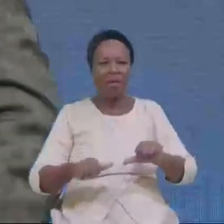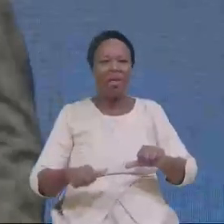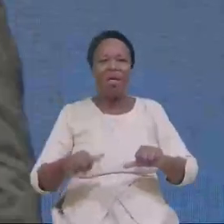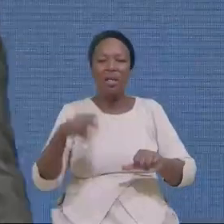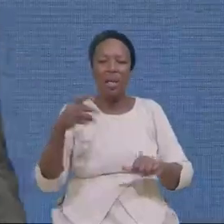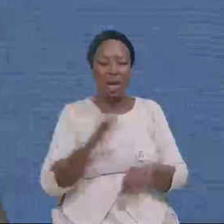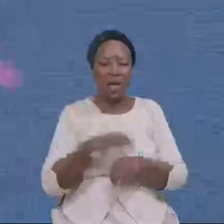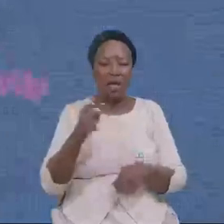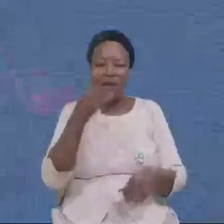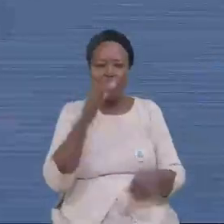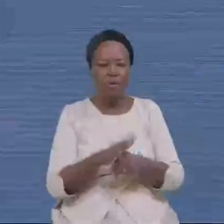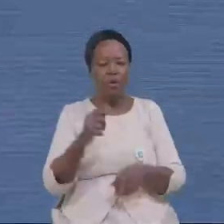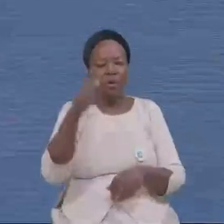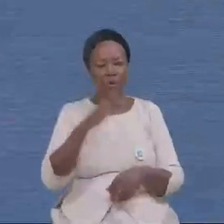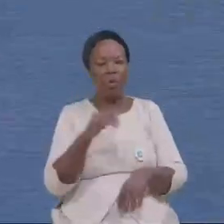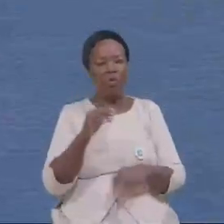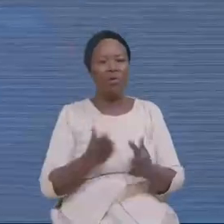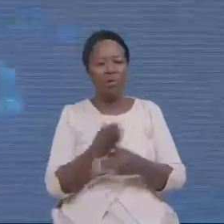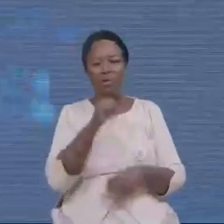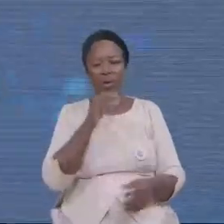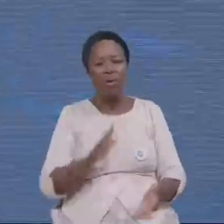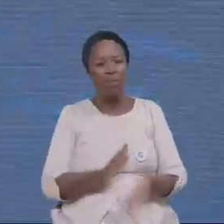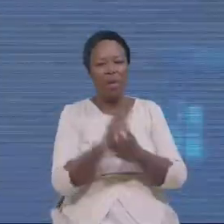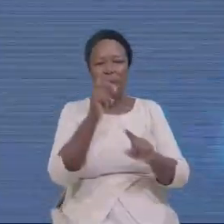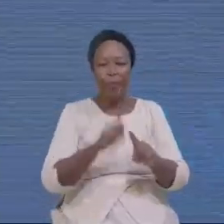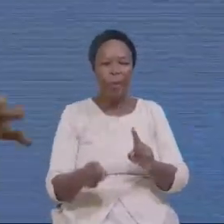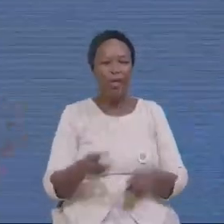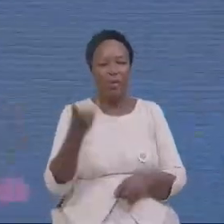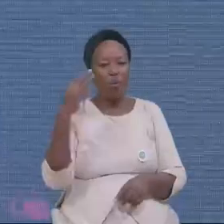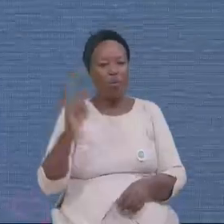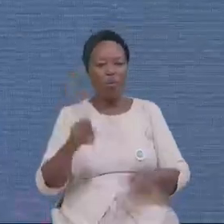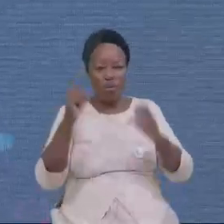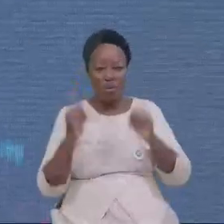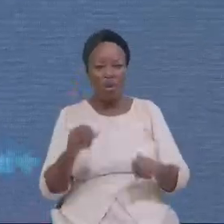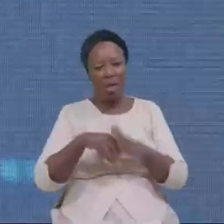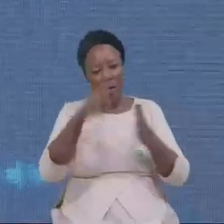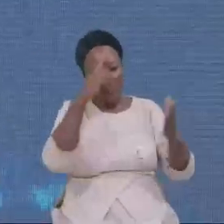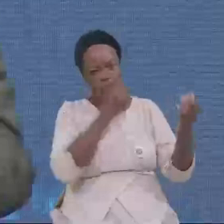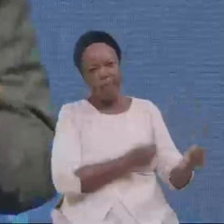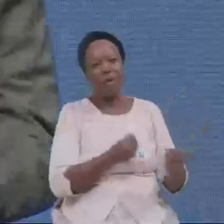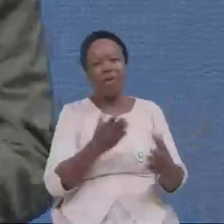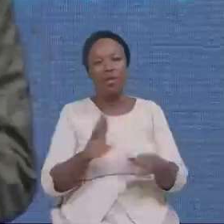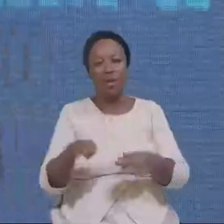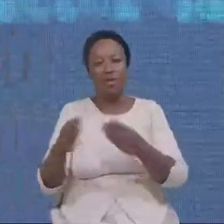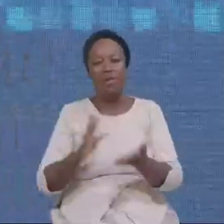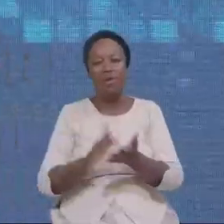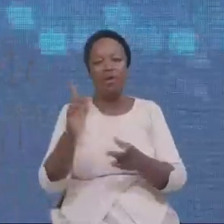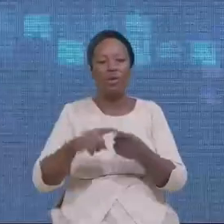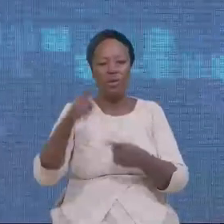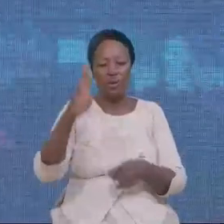par incrédulité, mais il fut fortifié par la foi, donnant gloire à Dieu. Voyez le